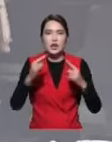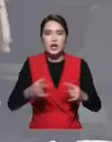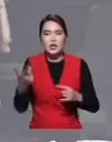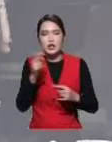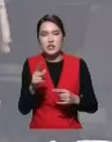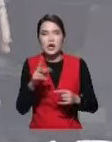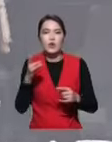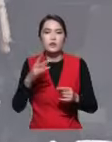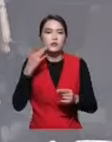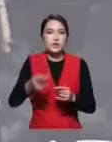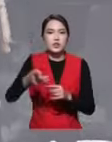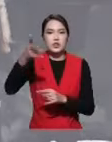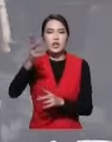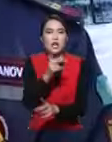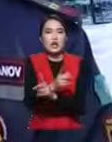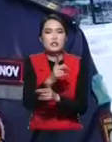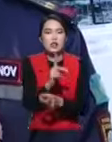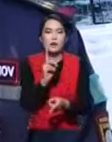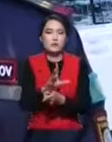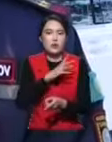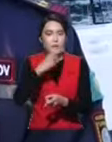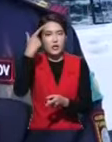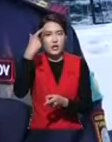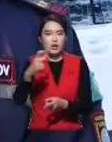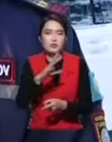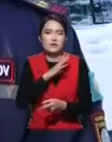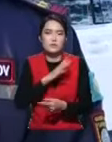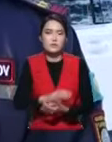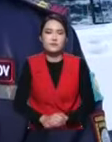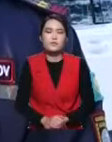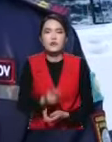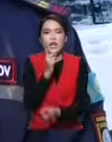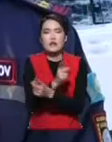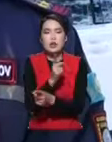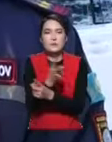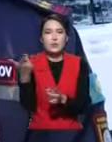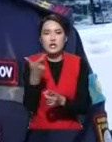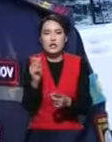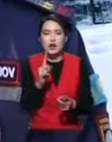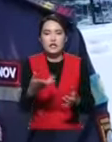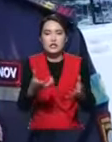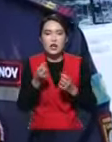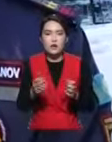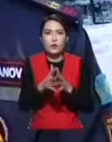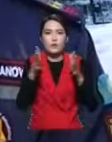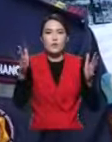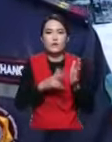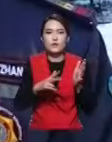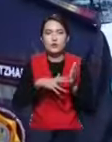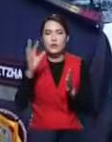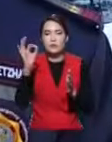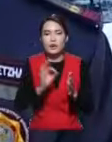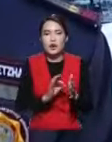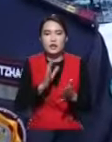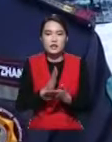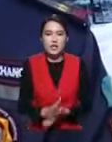выше 2 этажей категорически запрещено. Запрещено заправлять бытовые газовые баллоны более 85%. Это